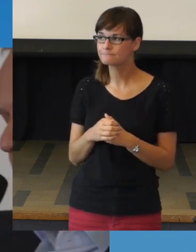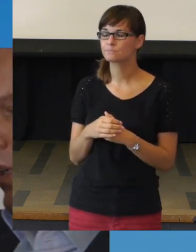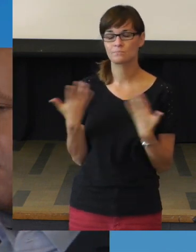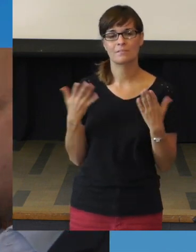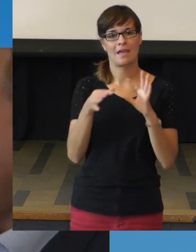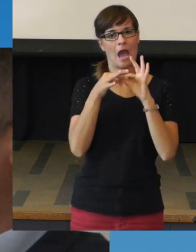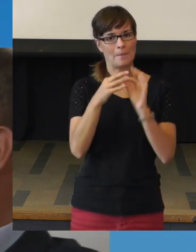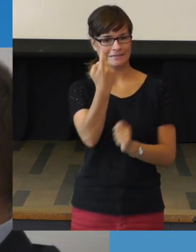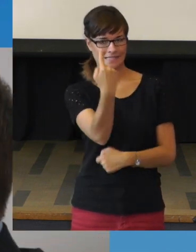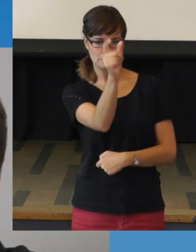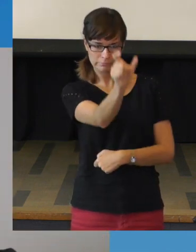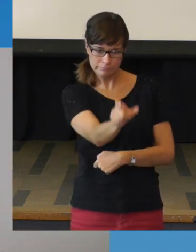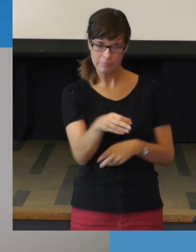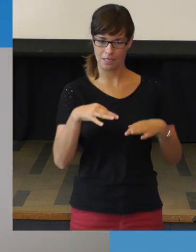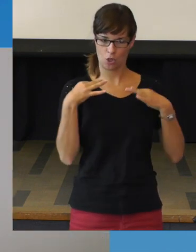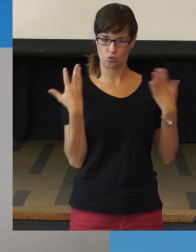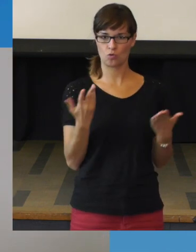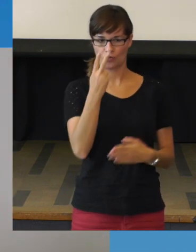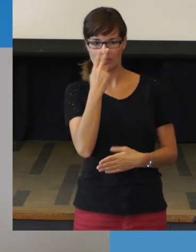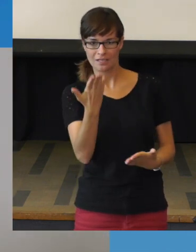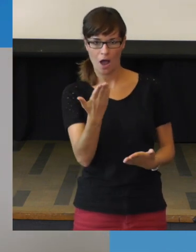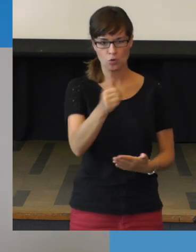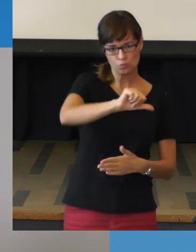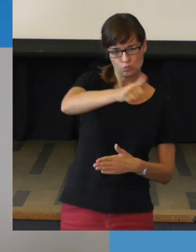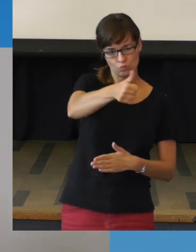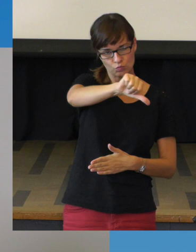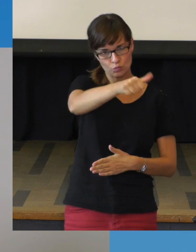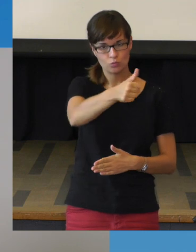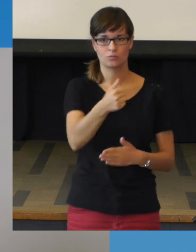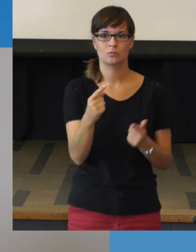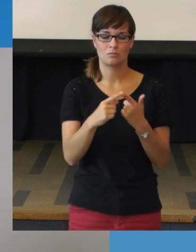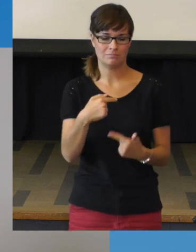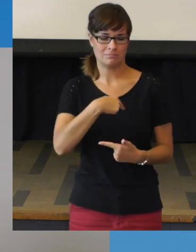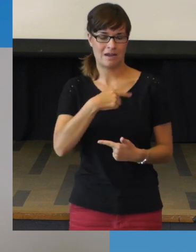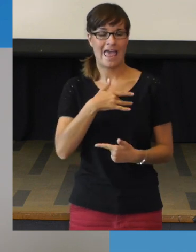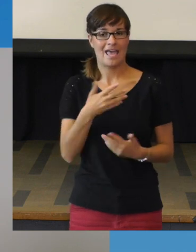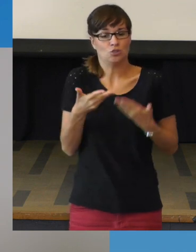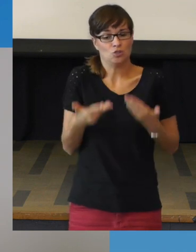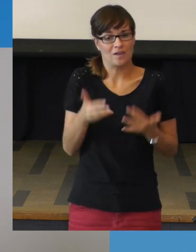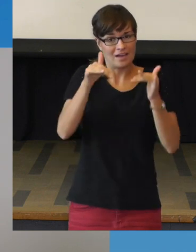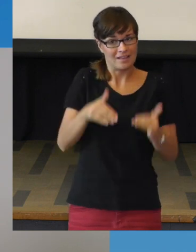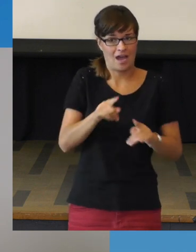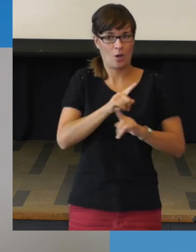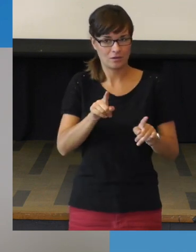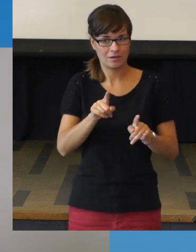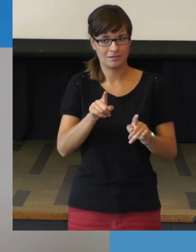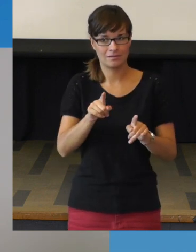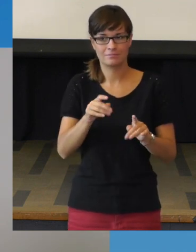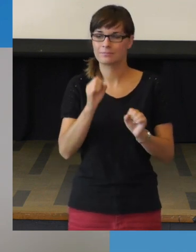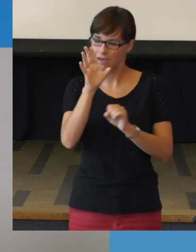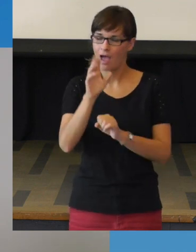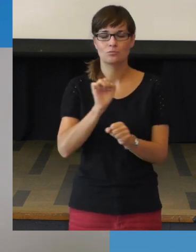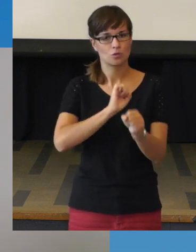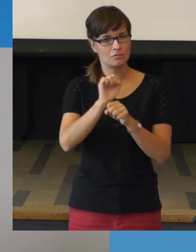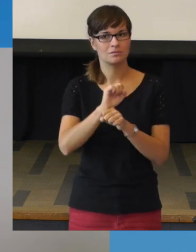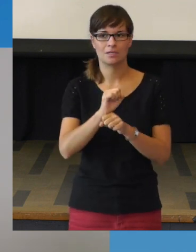Gesundheitszustand und abhängig von der Herzschwäche ist natürlich eine körperliche Betätigung wichtig für jeden herzkranken Patienten.